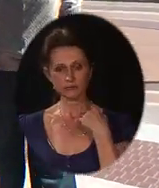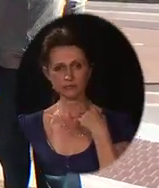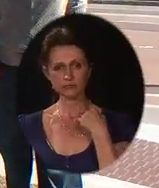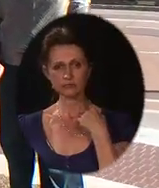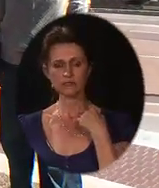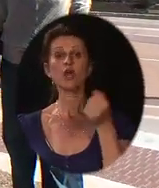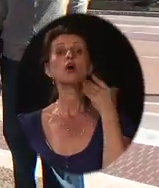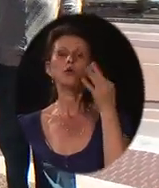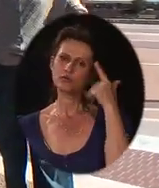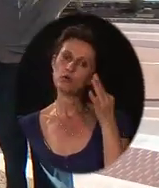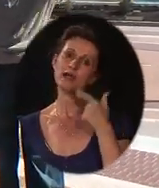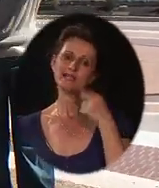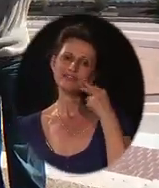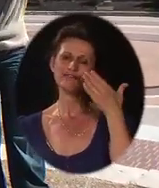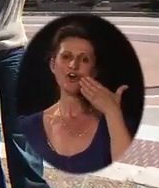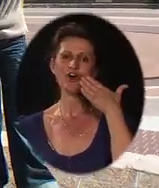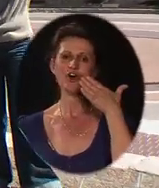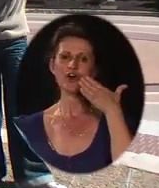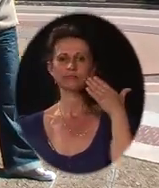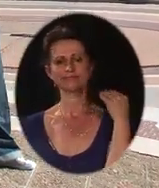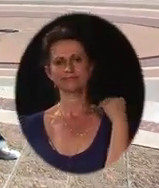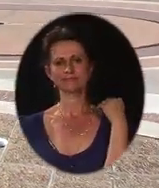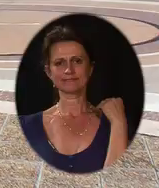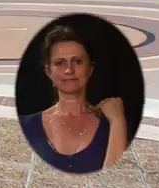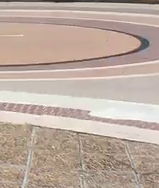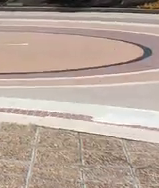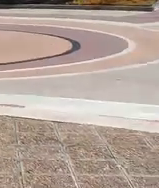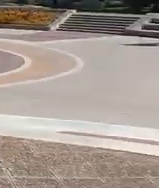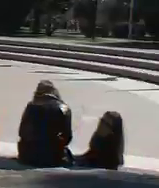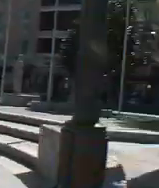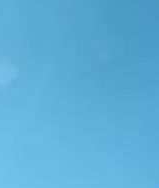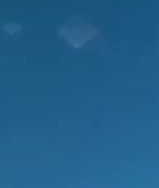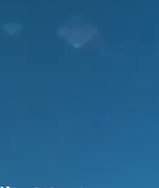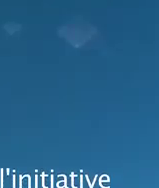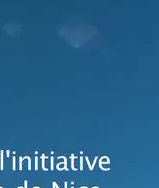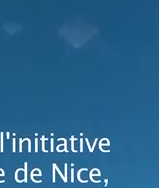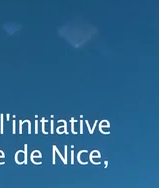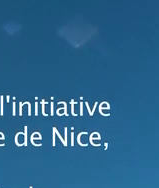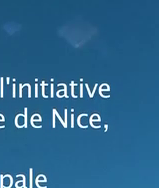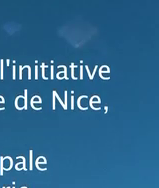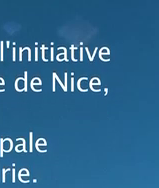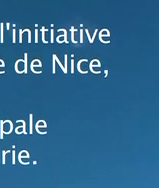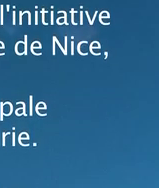concentré. Au revoir, les enfants ! Sous